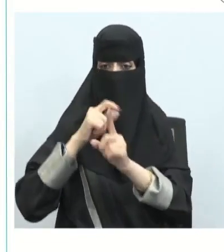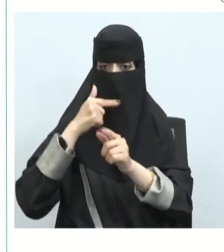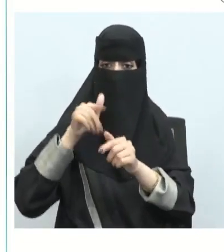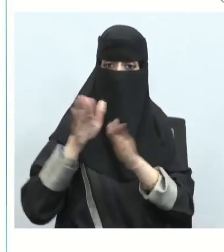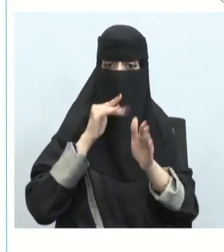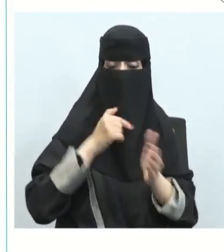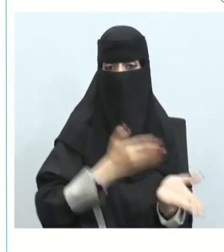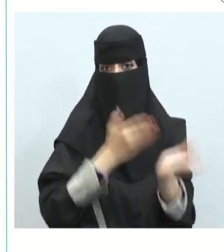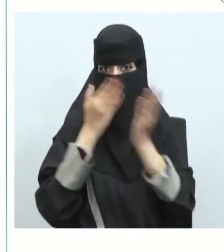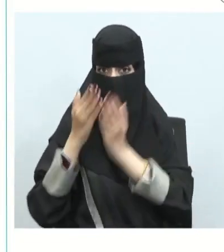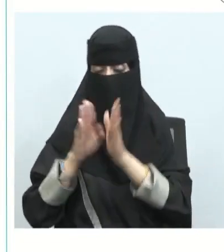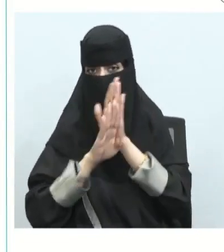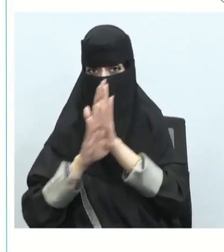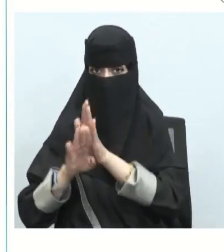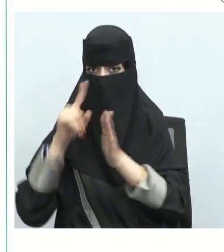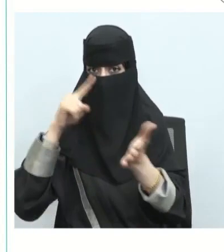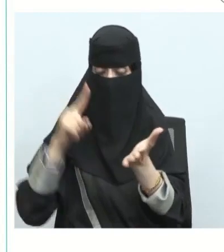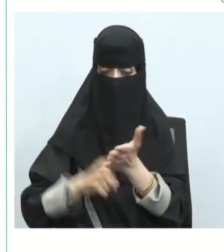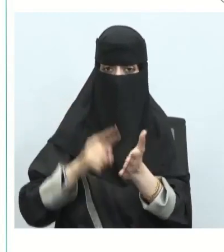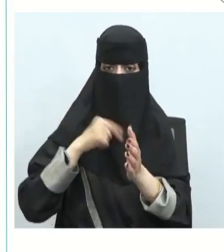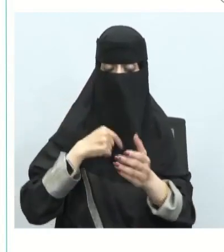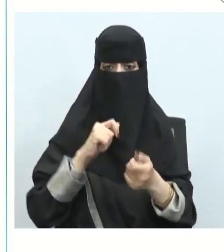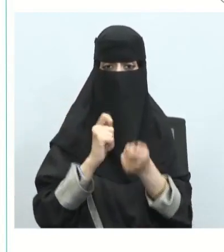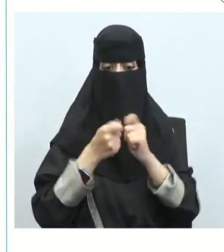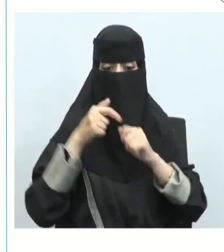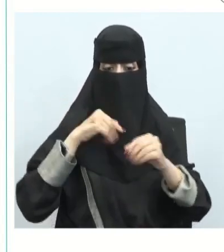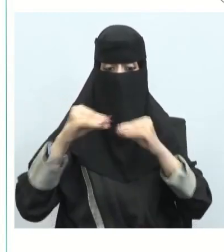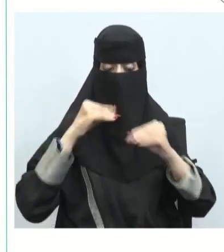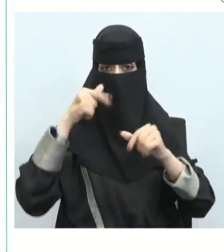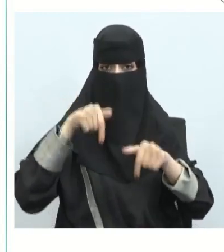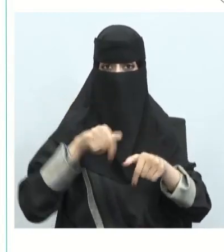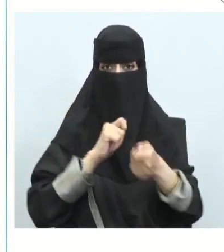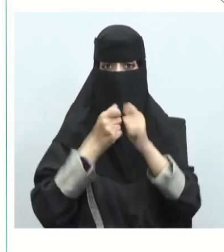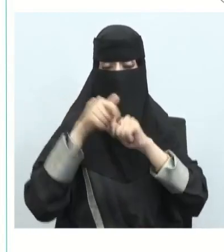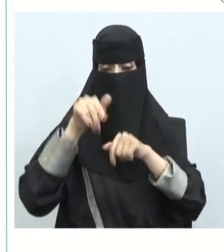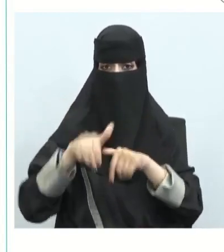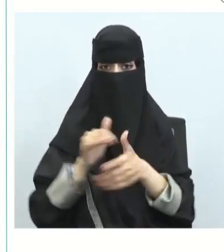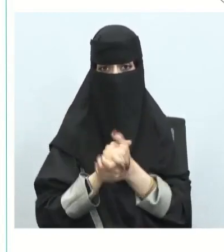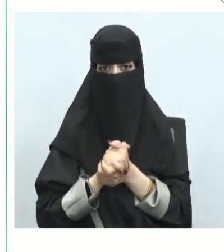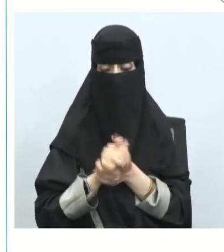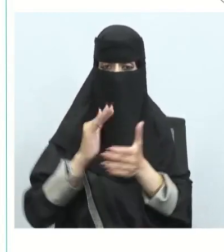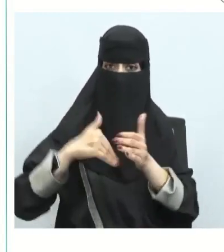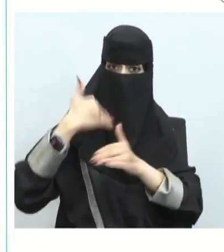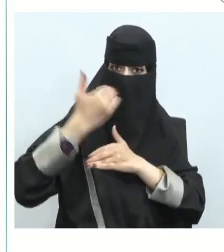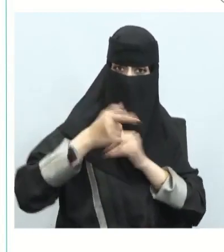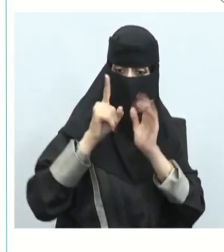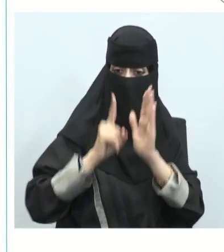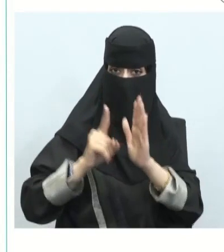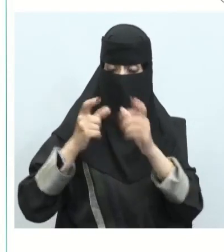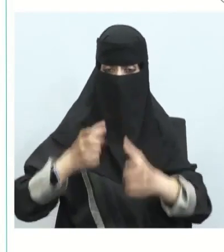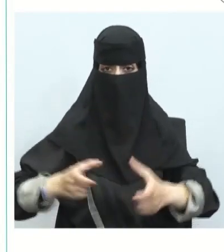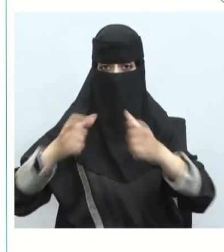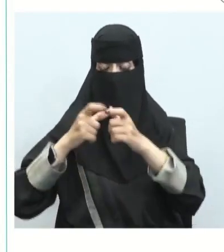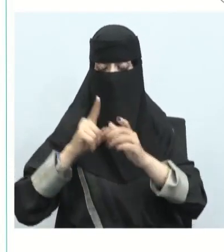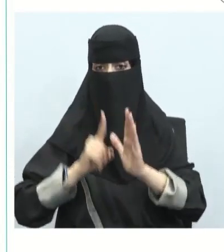ويقدمون لهم الدعم اللازم للتكيف مع التغير الحاصل لذلك حينما تكون قائد لمجموعه او قائده